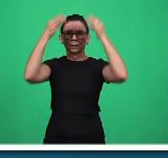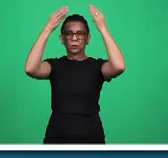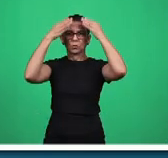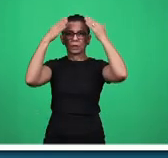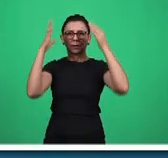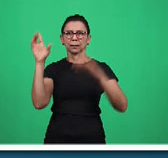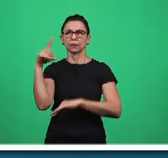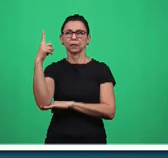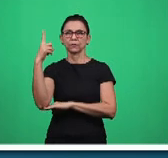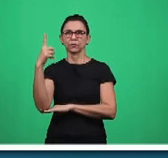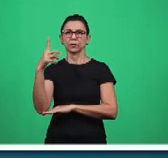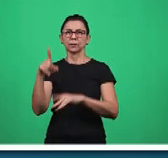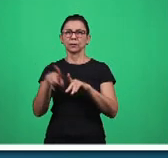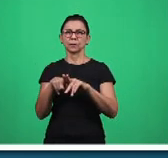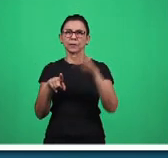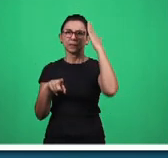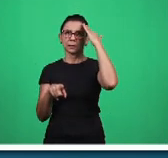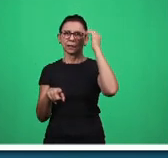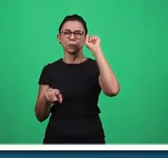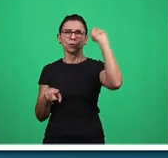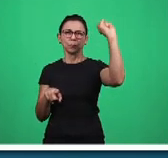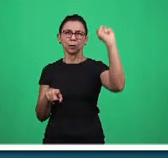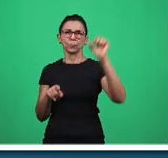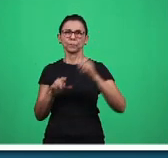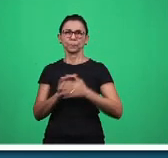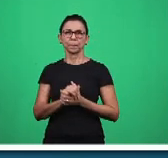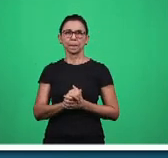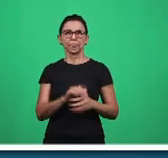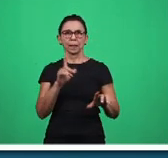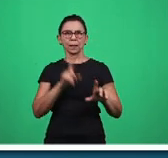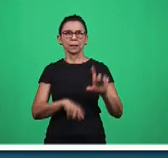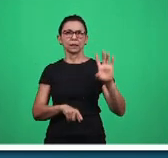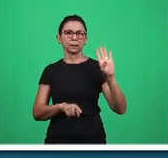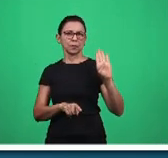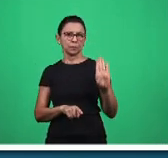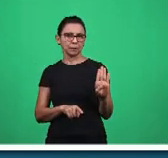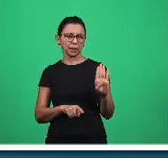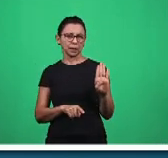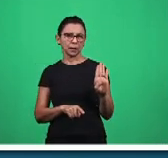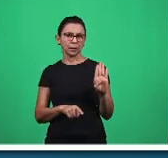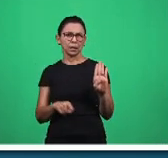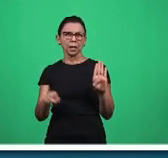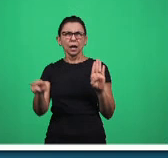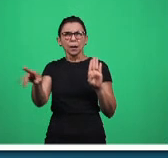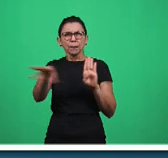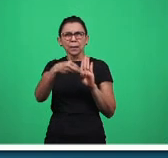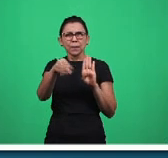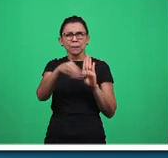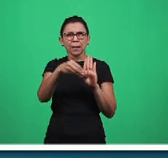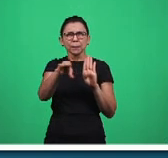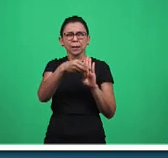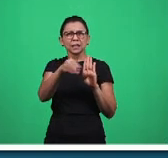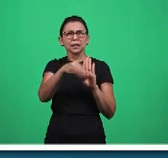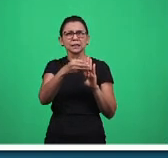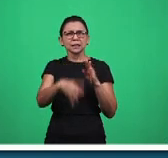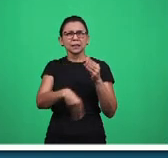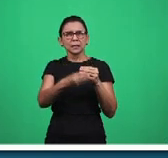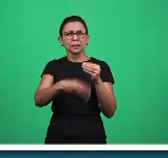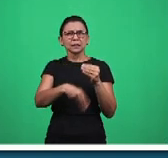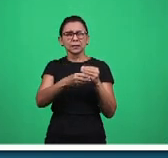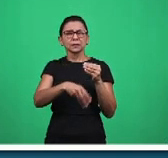question B, c'est développer, donc rajouter de l'information. Soyez